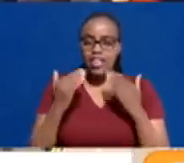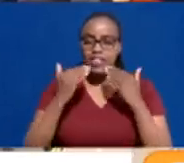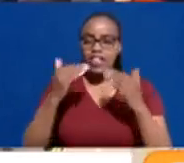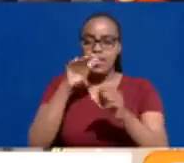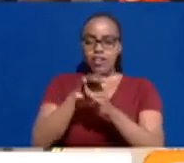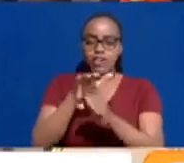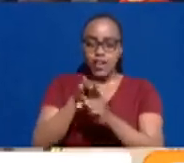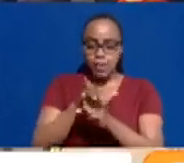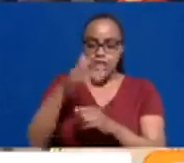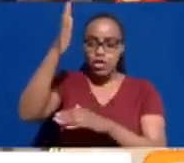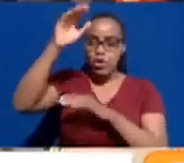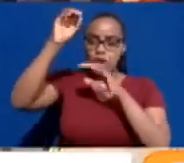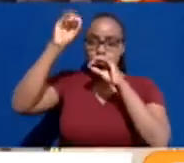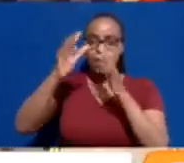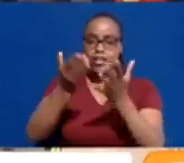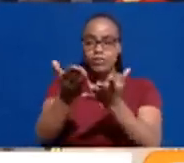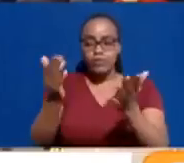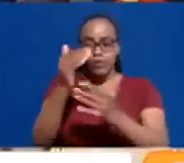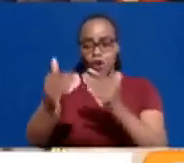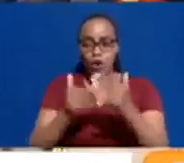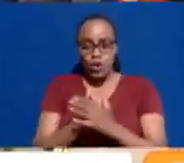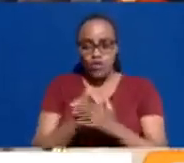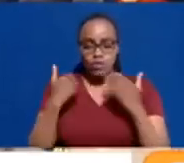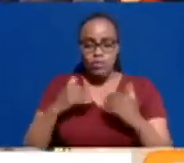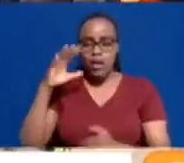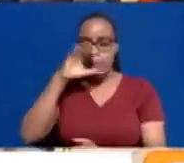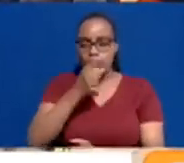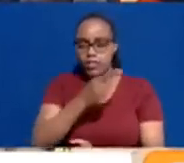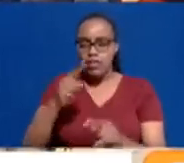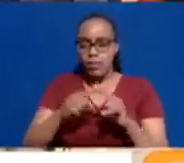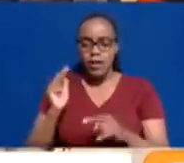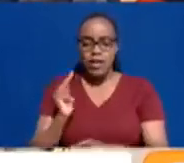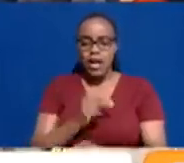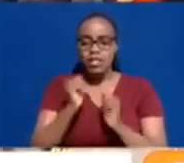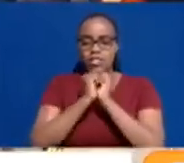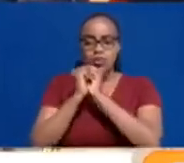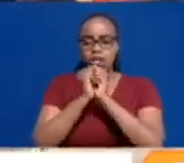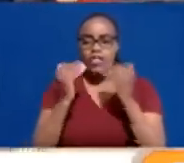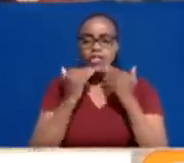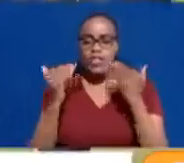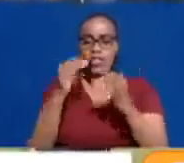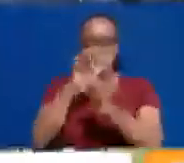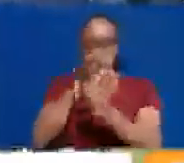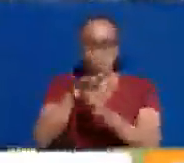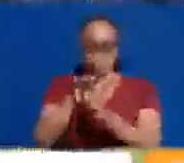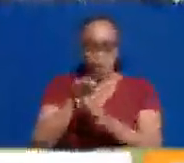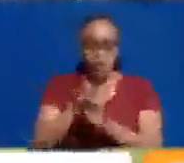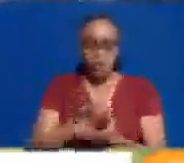Asanteni sana, Mungu awabariki. I will miss you, but we are still together. Asanteni sana.